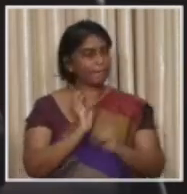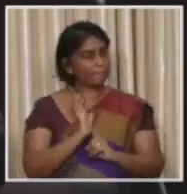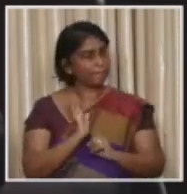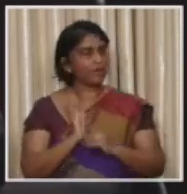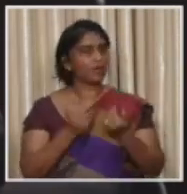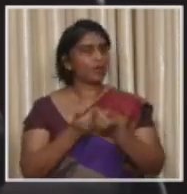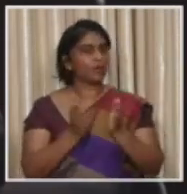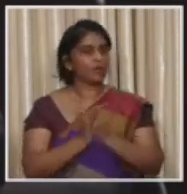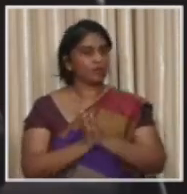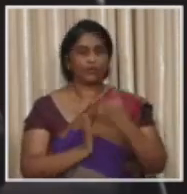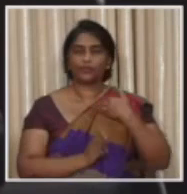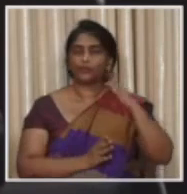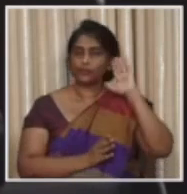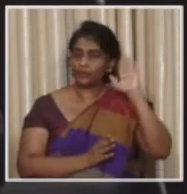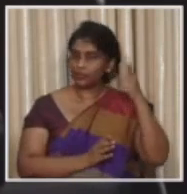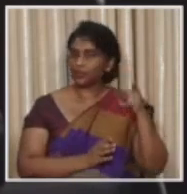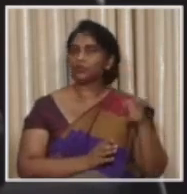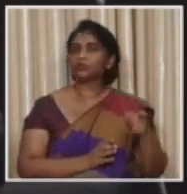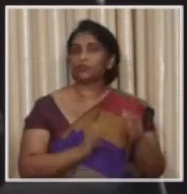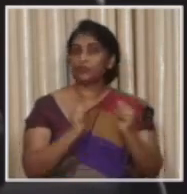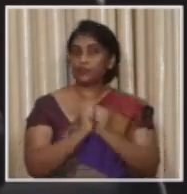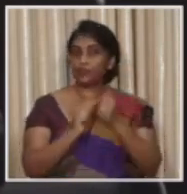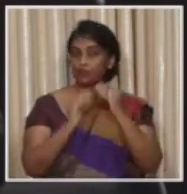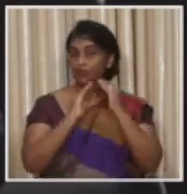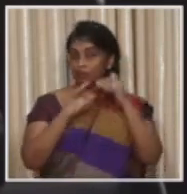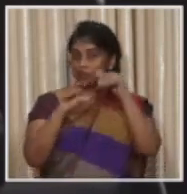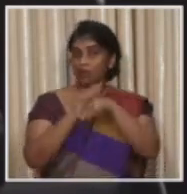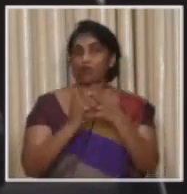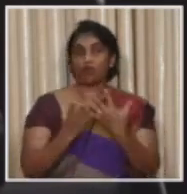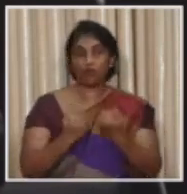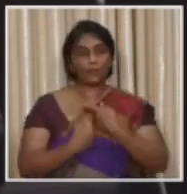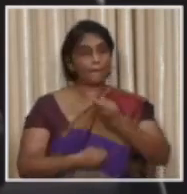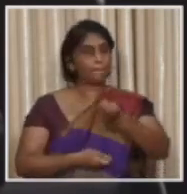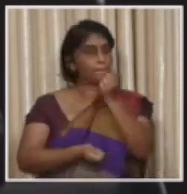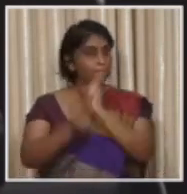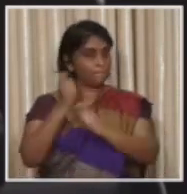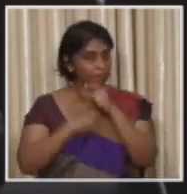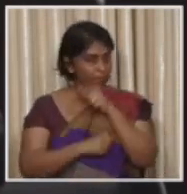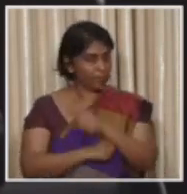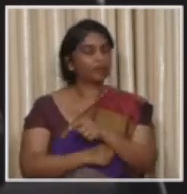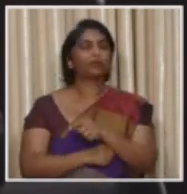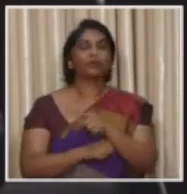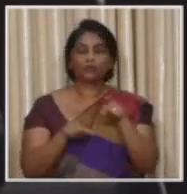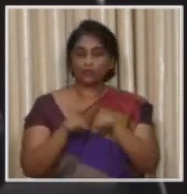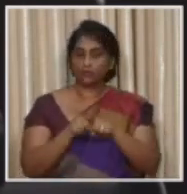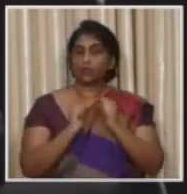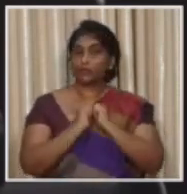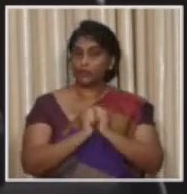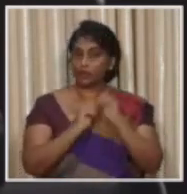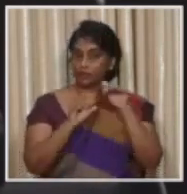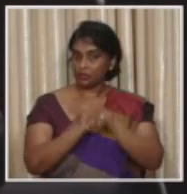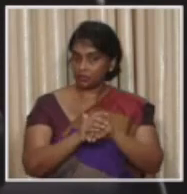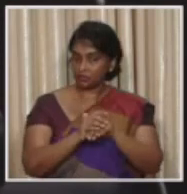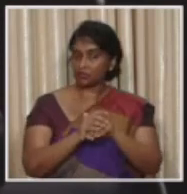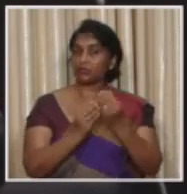තමුන්ගේ විශේෂයෙන්ම තමුන්ගේ වැඩපොළට අවශ්‍ය කරන දේවල් මිලදී ගැනීම වල ඉඳලා ඊළඟට තමුන්ගේ වැඩ කරන අයට